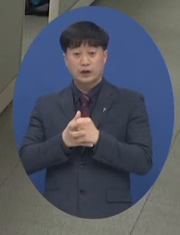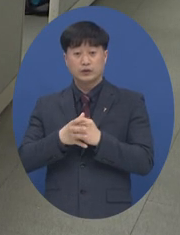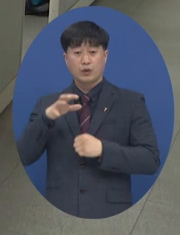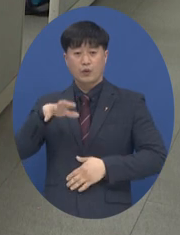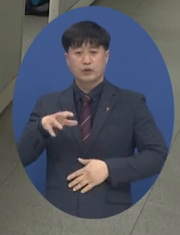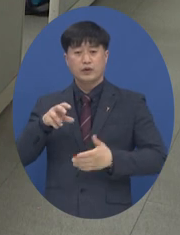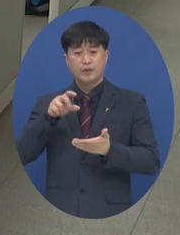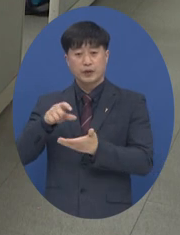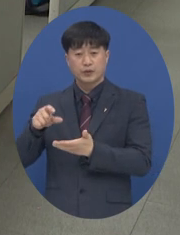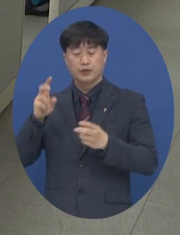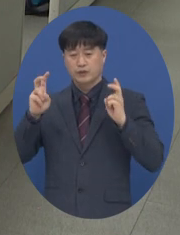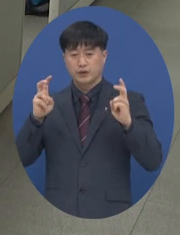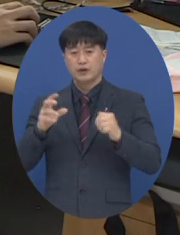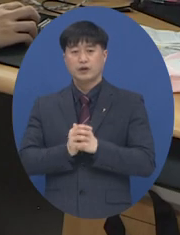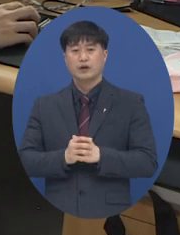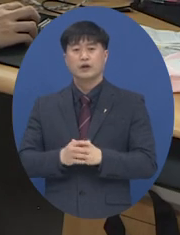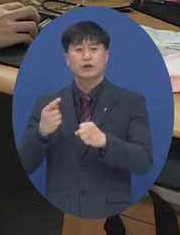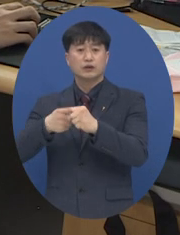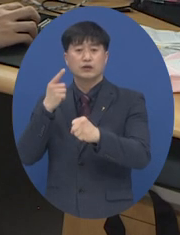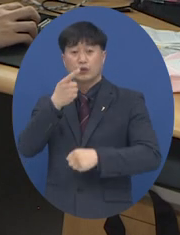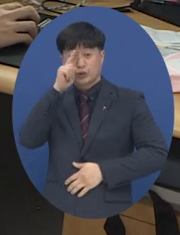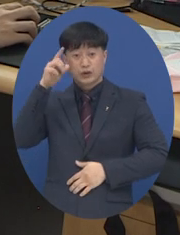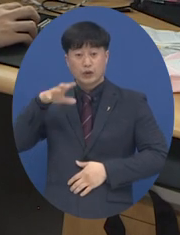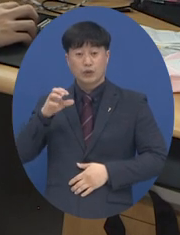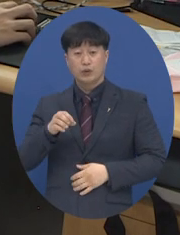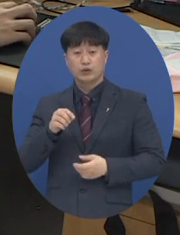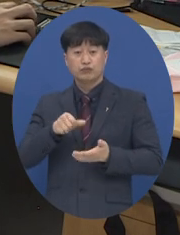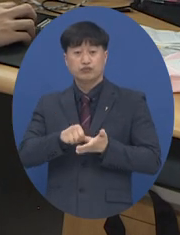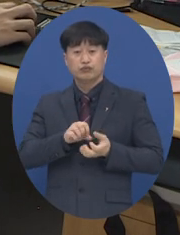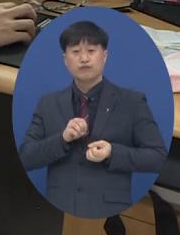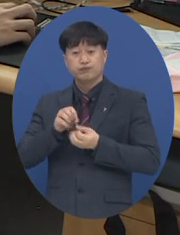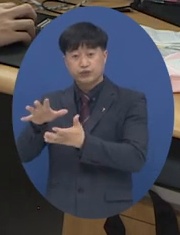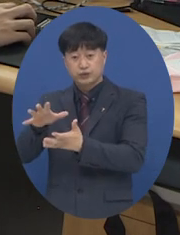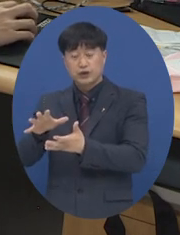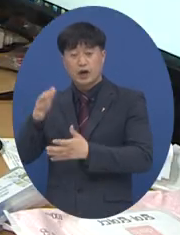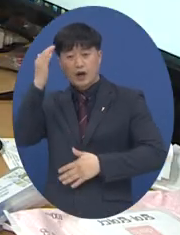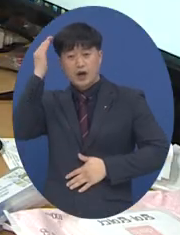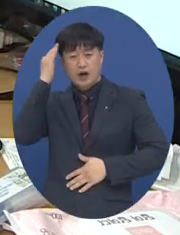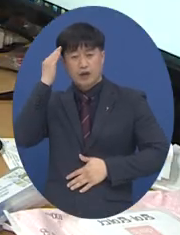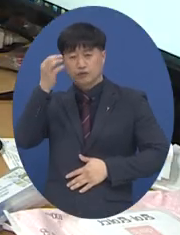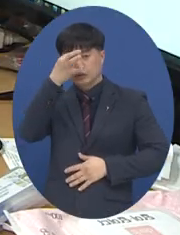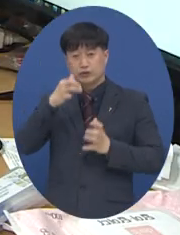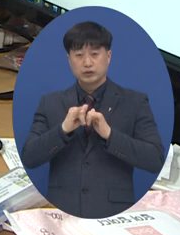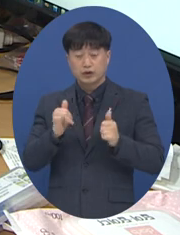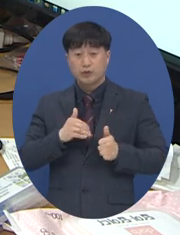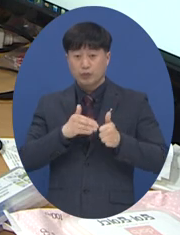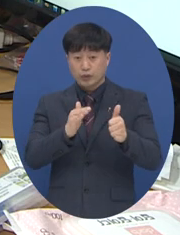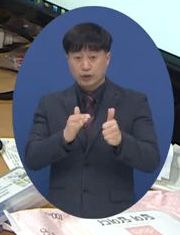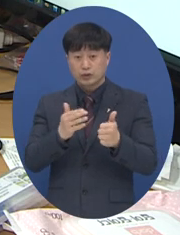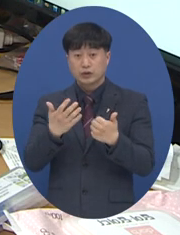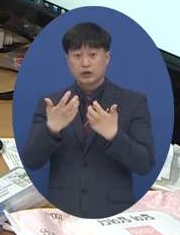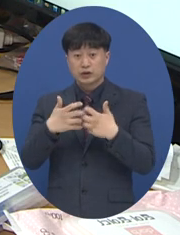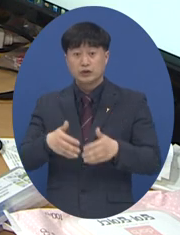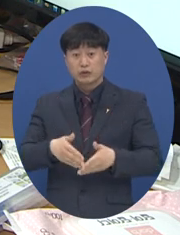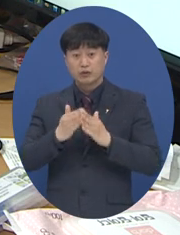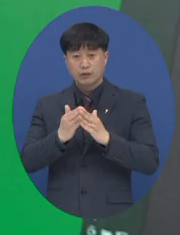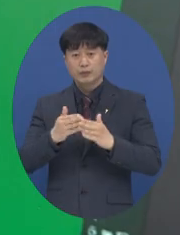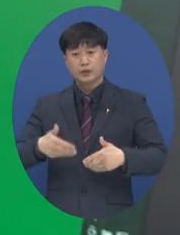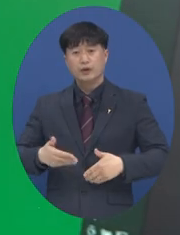화성시에 위치한 반도체 장비업체 지난해 러시아 의 장비를 나 뿐만 토 국내 m 승려를 파견해 장비를 세팅해야